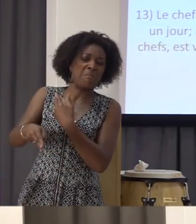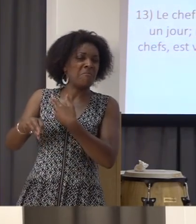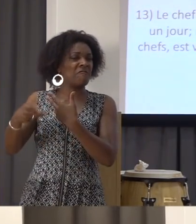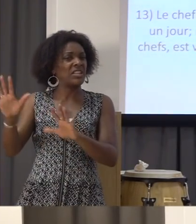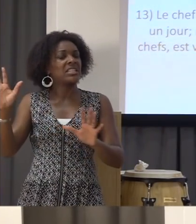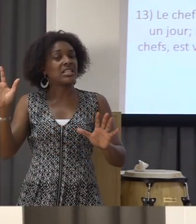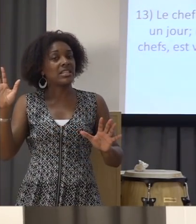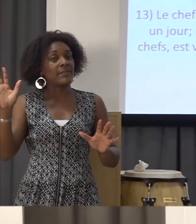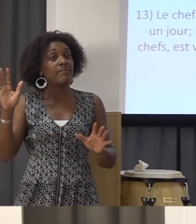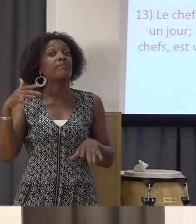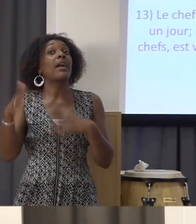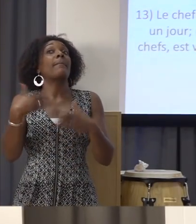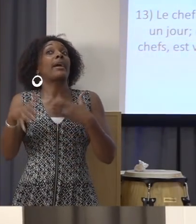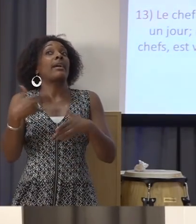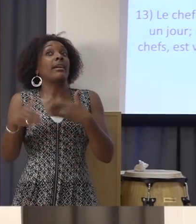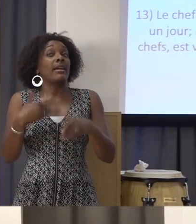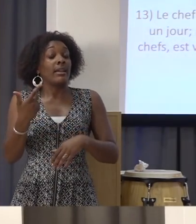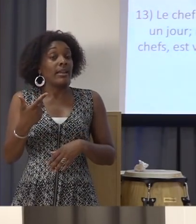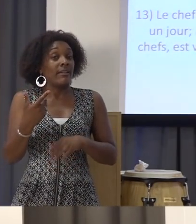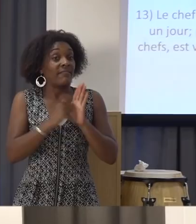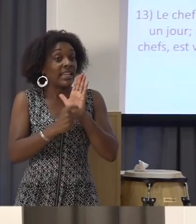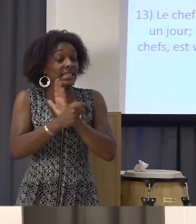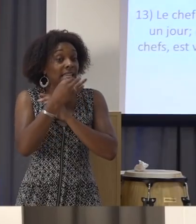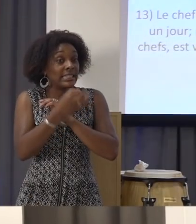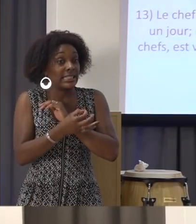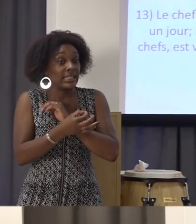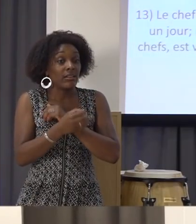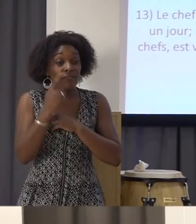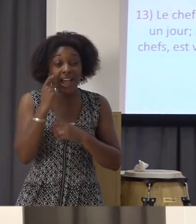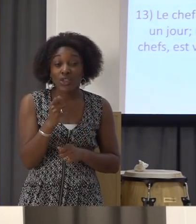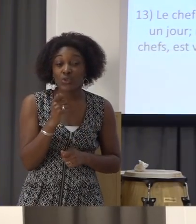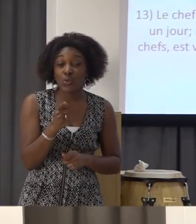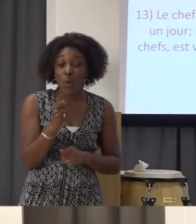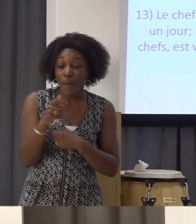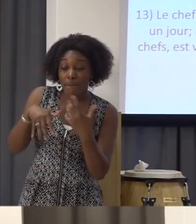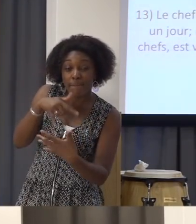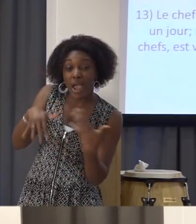Et plus tard, la parole dit ne vous mettez pas sous un joug étranger.